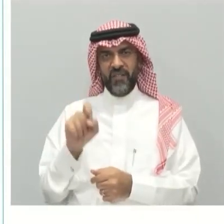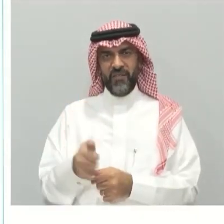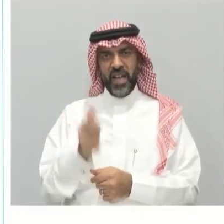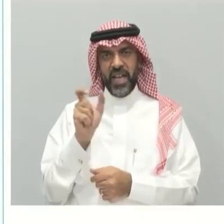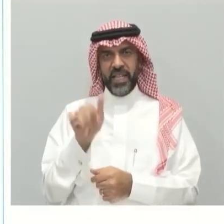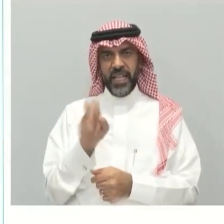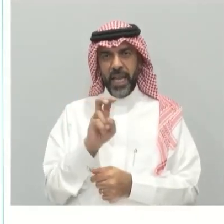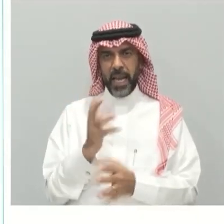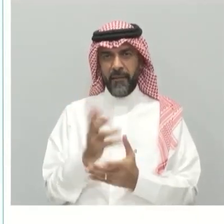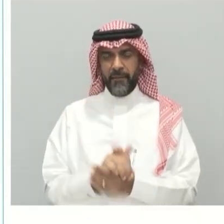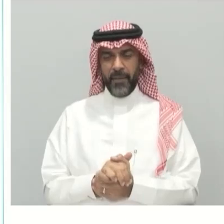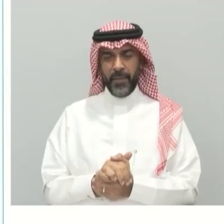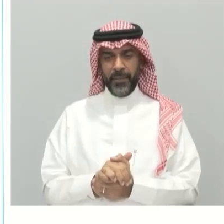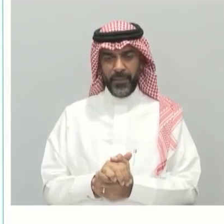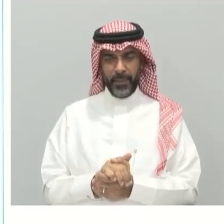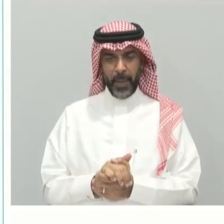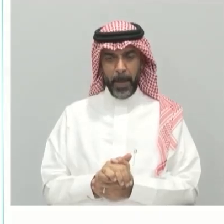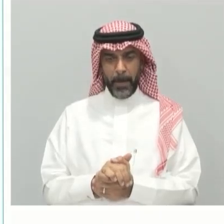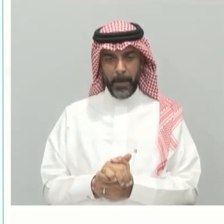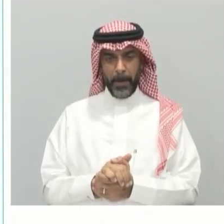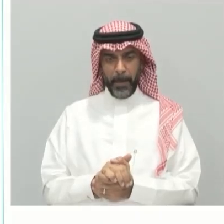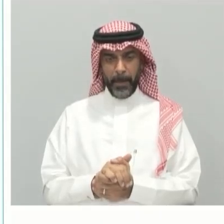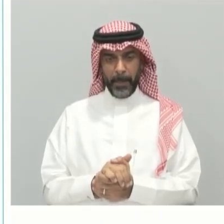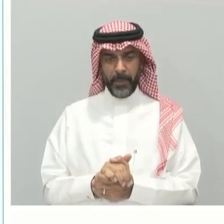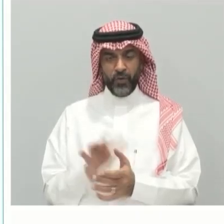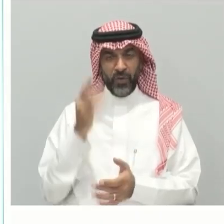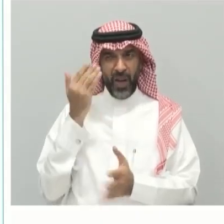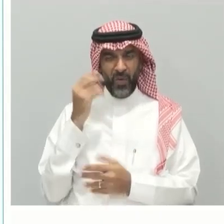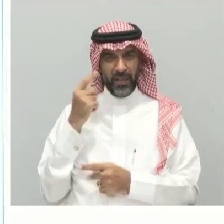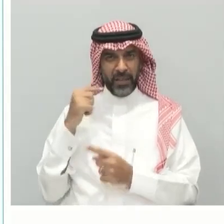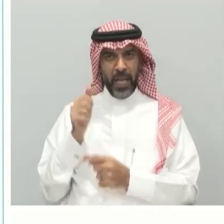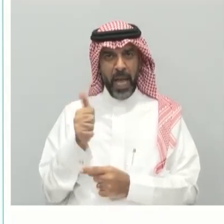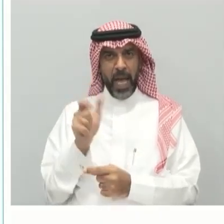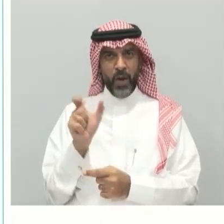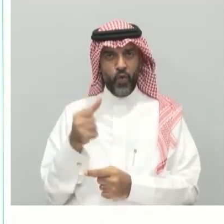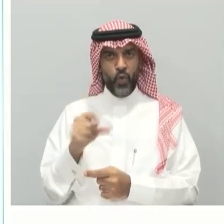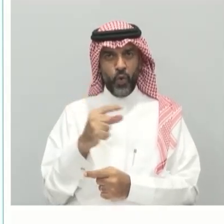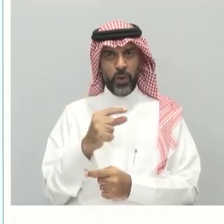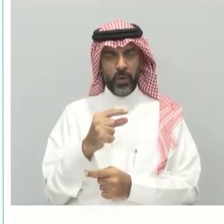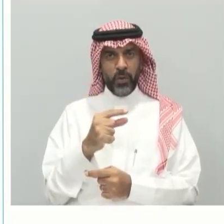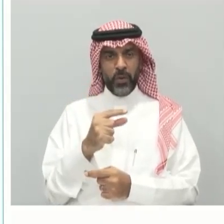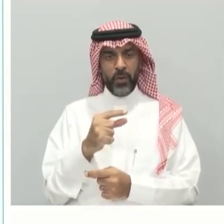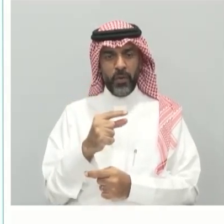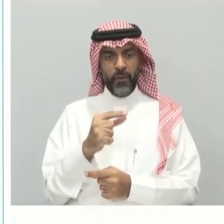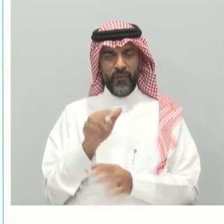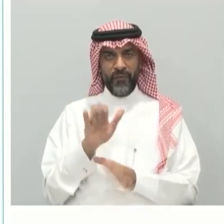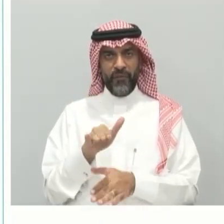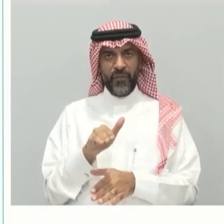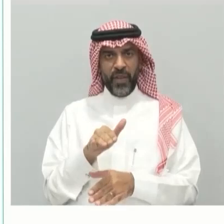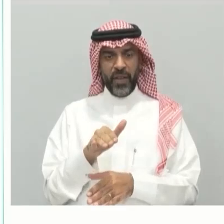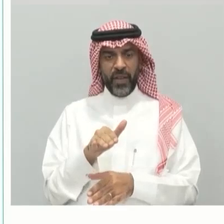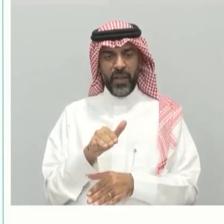الخليه الجلفاني لاحظ انه نستعيد بس الانود والكاثود لاحظ انه الانود موجود عندي في الخليه